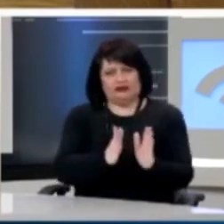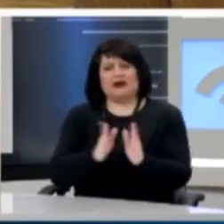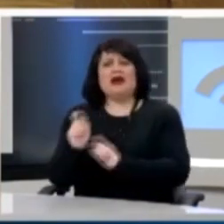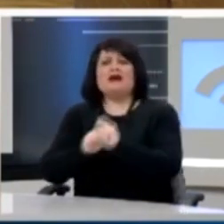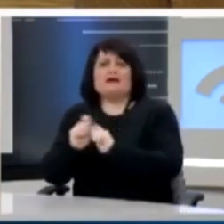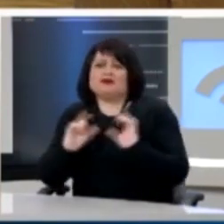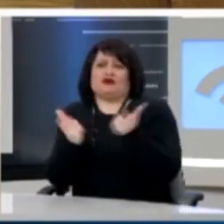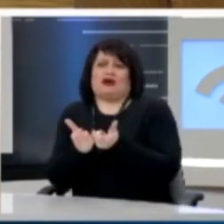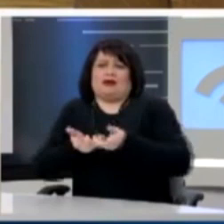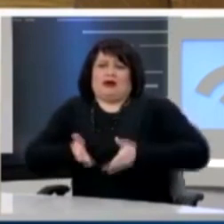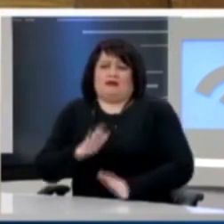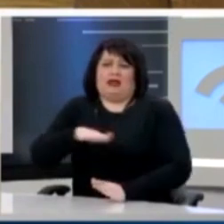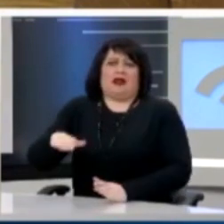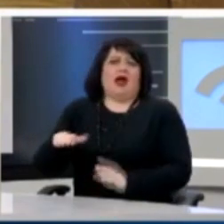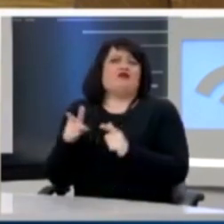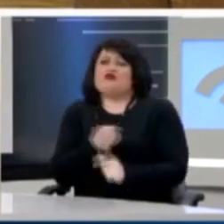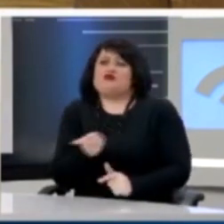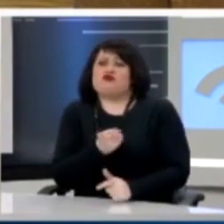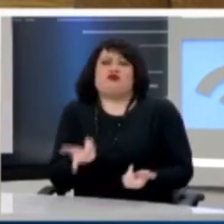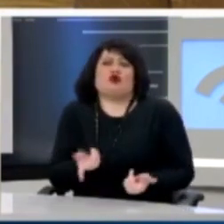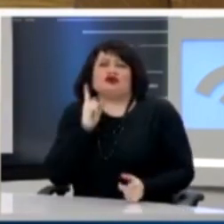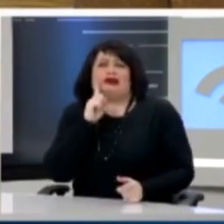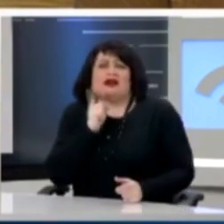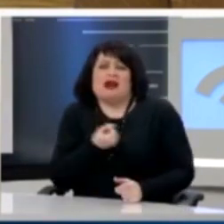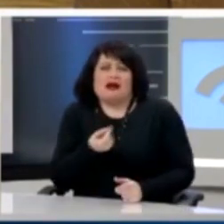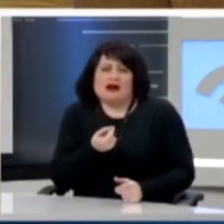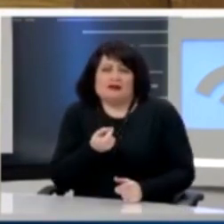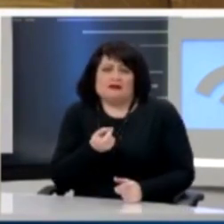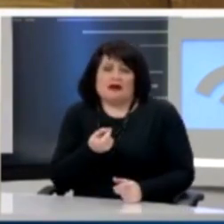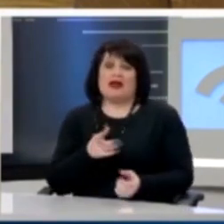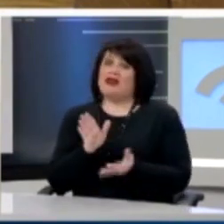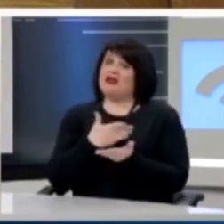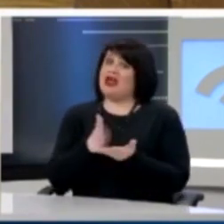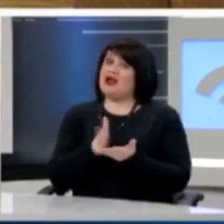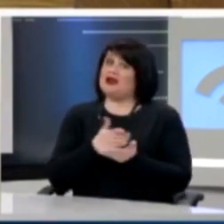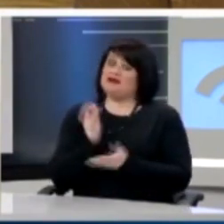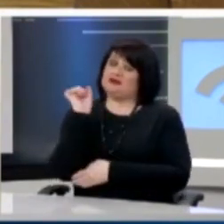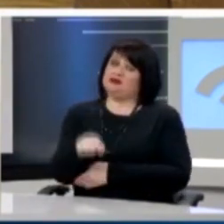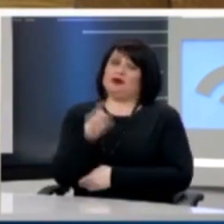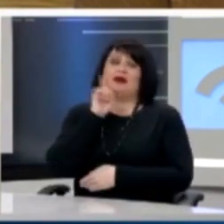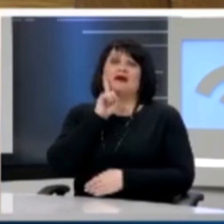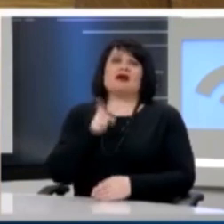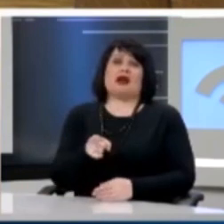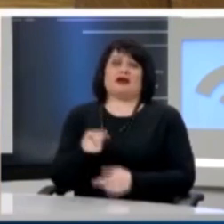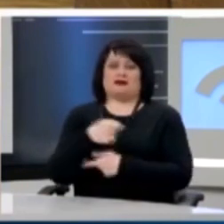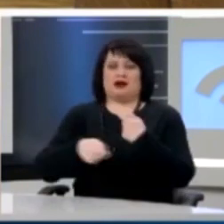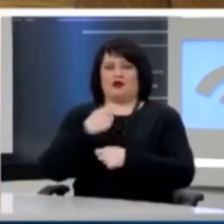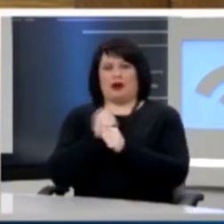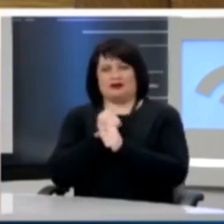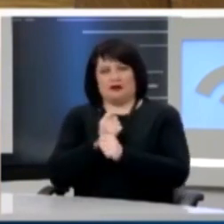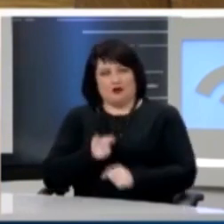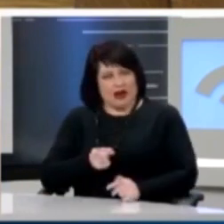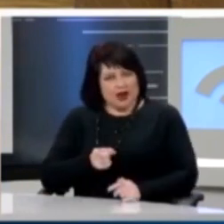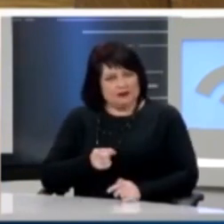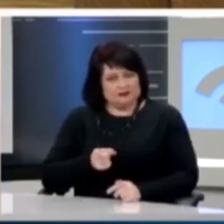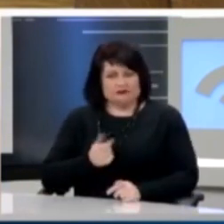και στη δημιουργία οικογένειας. Η επίκληση των διακρίσεων σε βάρος των γυναικών στην αγορά